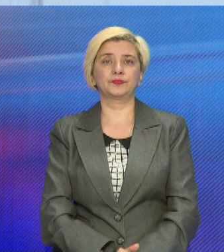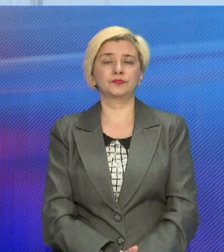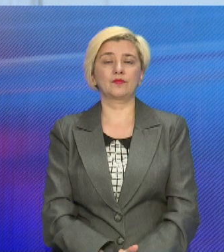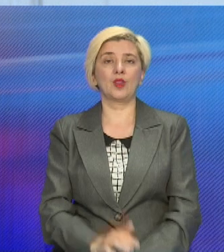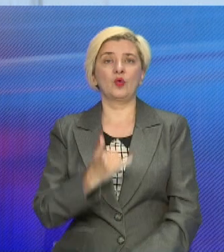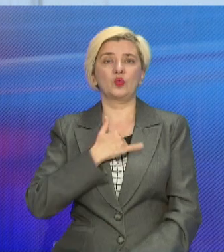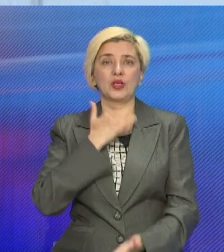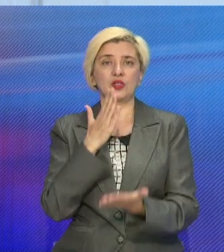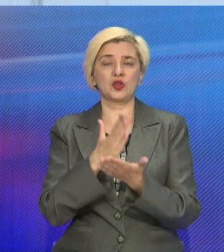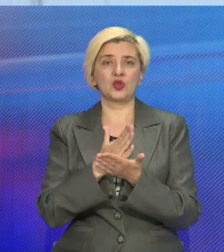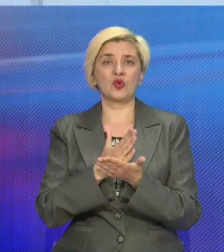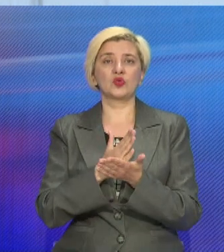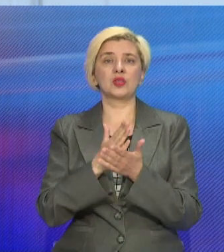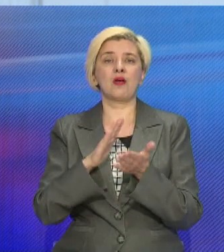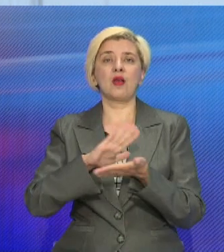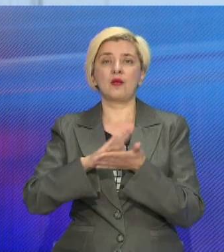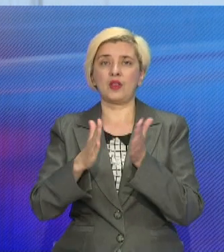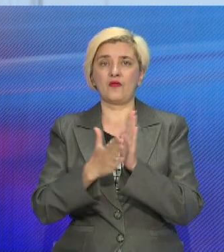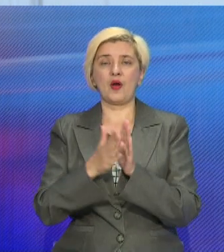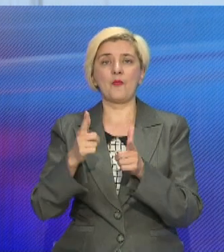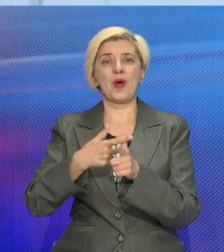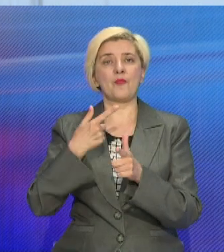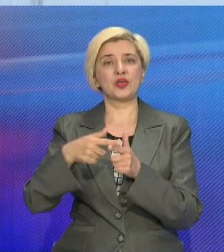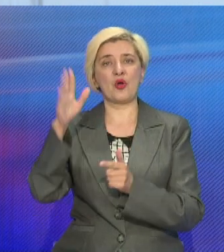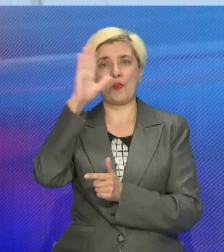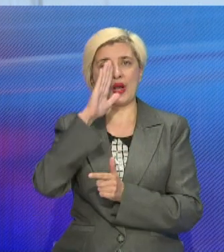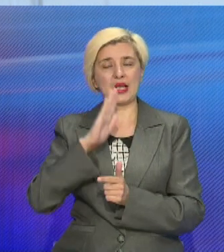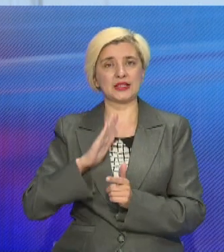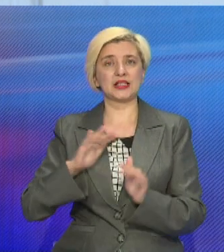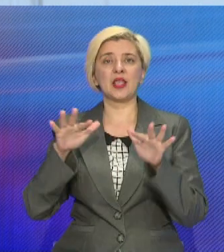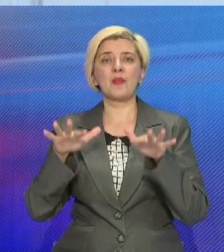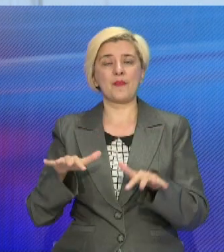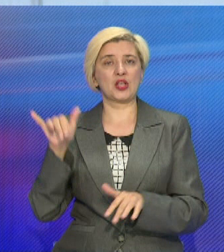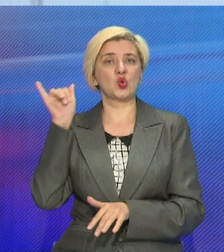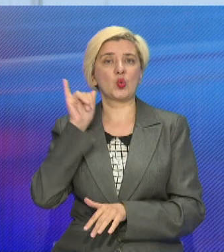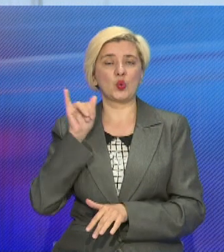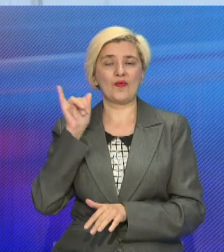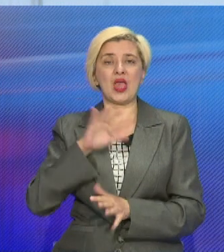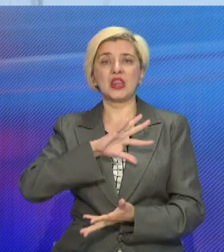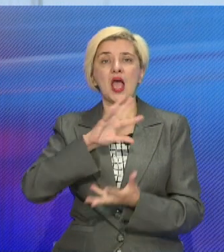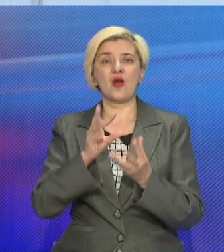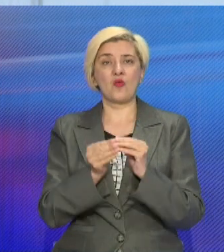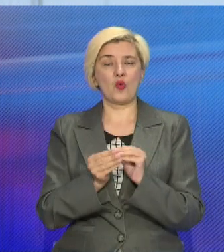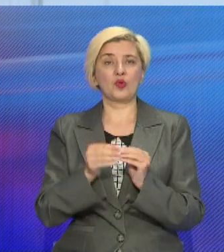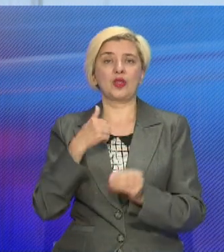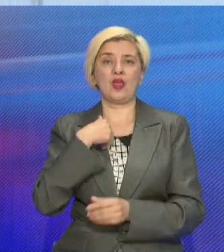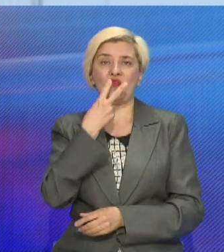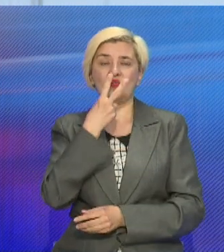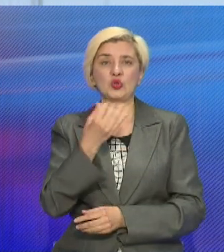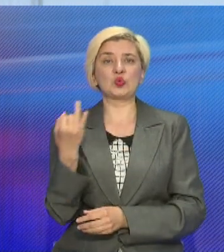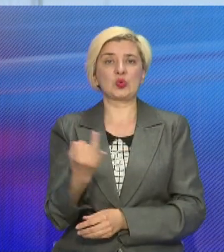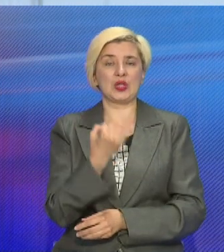У нас уже есть рамочное погоднение помеж бразильскими и мясцовыми университетами. Наогул я увижу великую